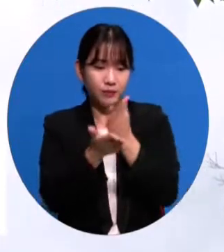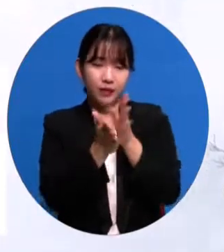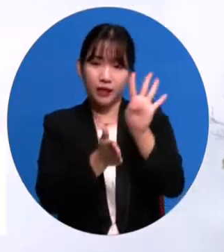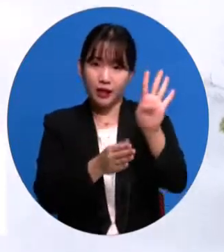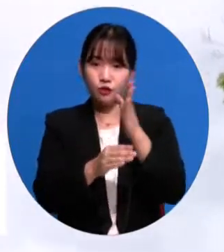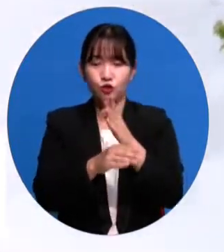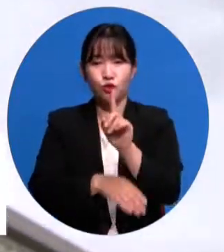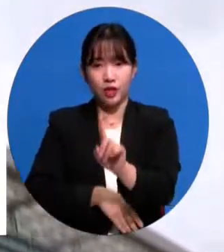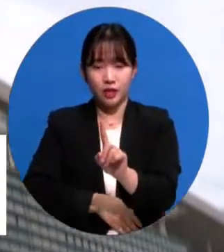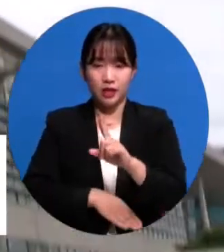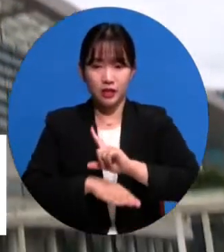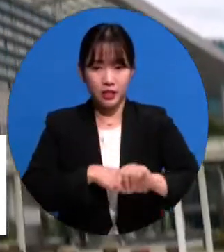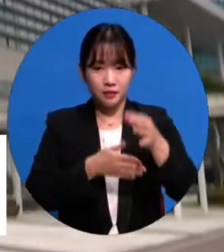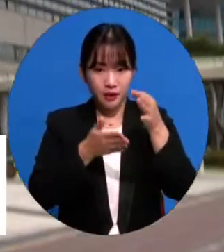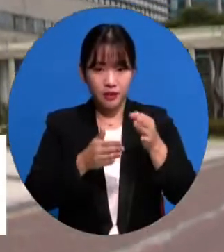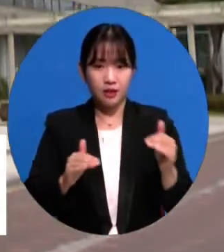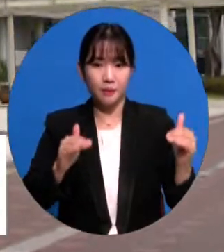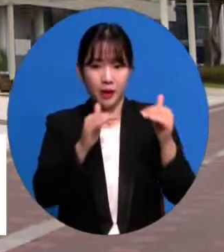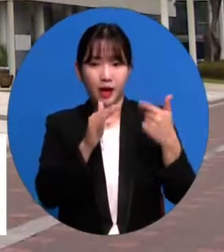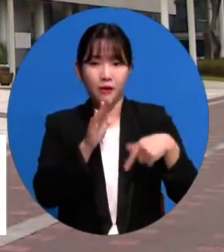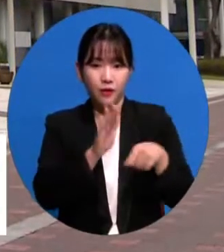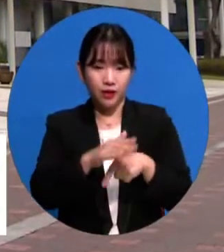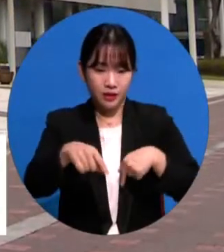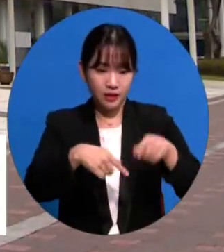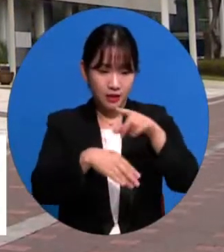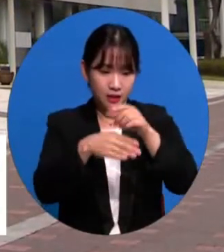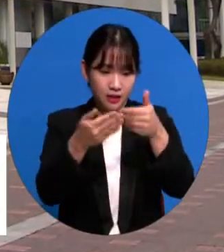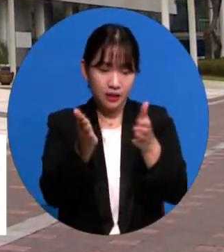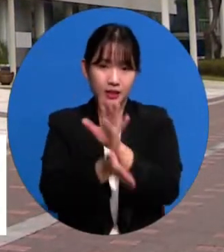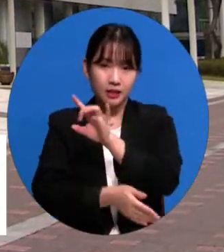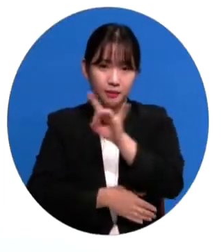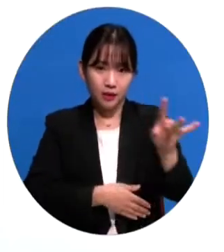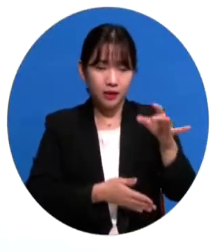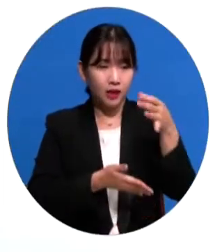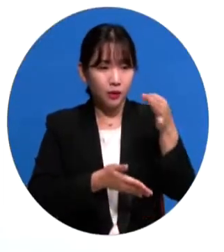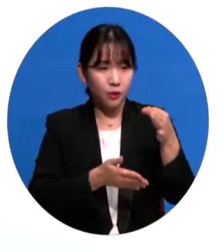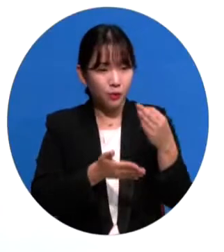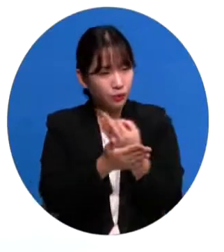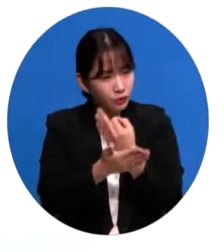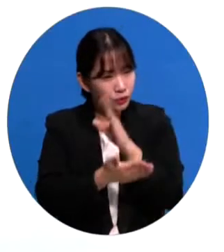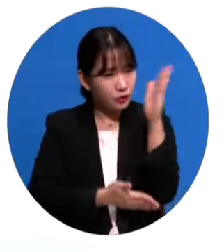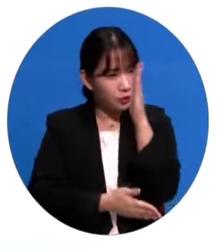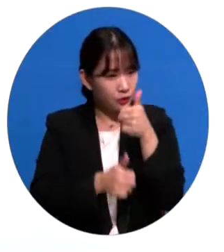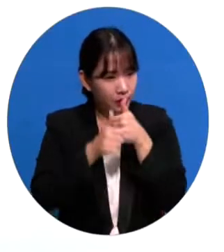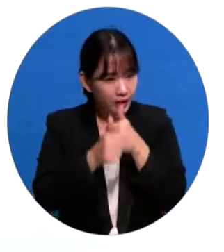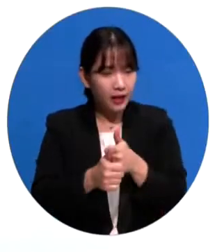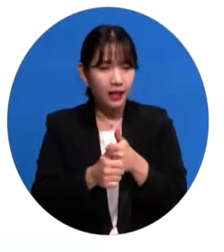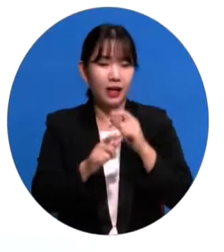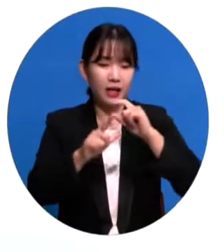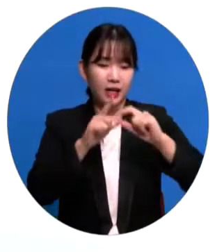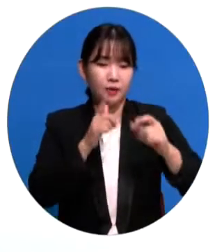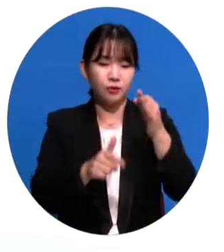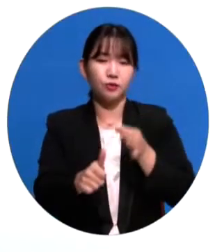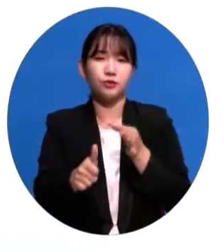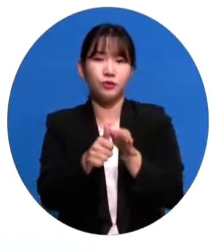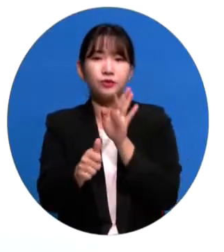가운데 하나로 지방재정 균형화를 위해 자치단체별 재정력에 따라 국세 가운데 일정액이 배정되고 있습니다.